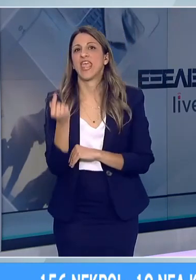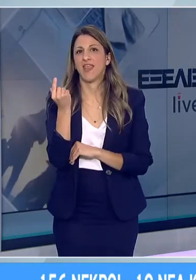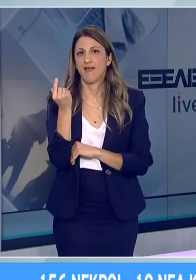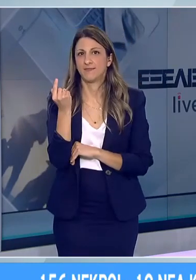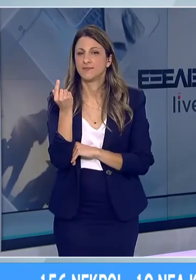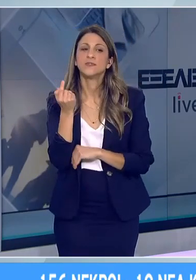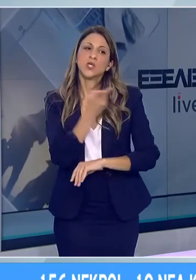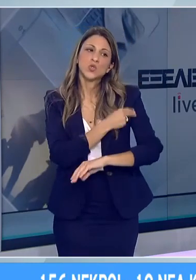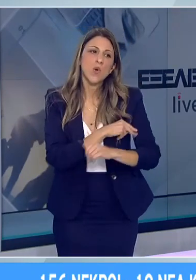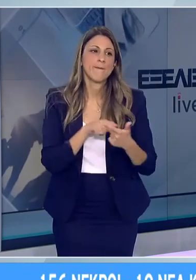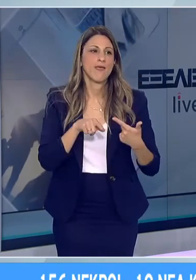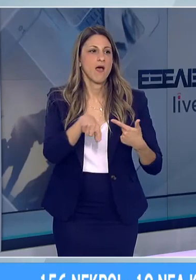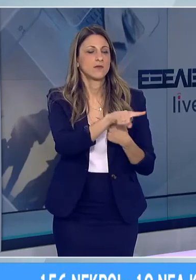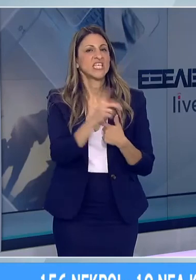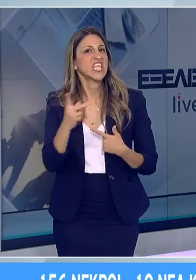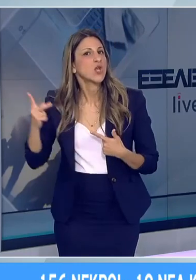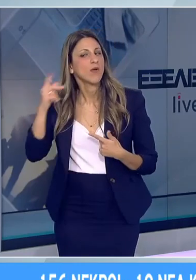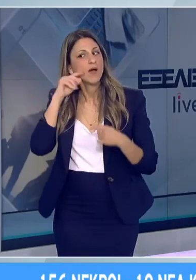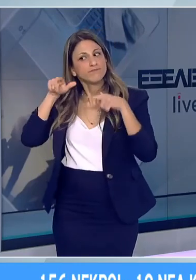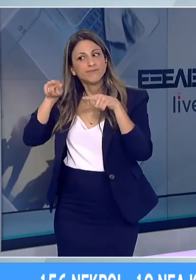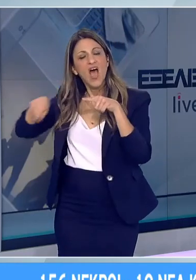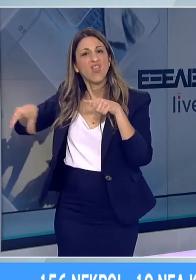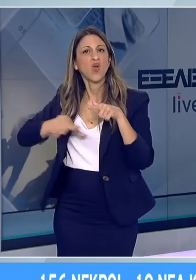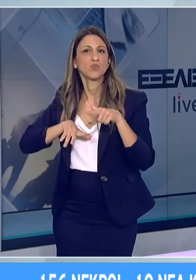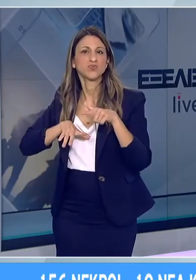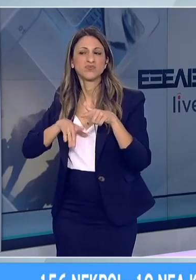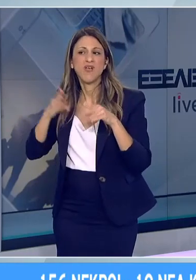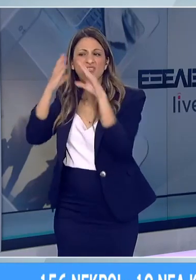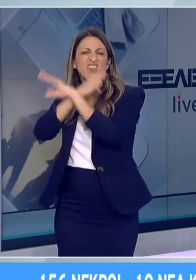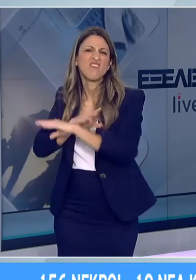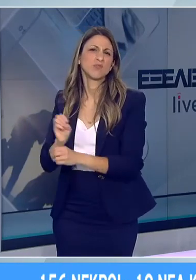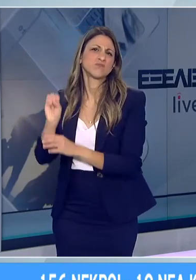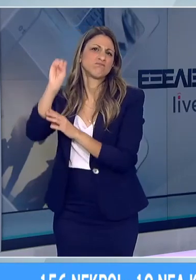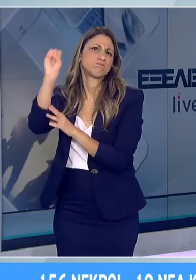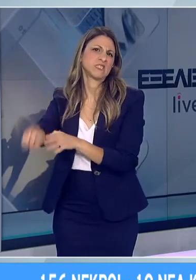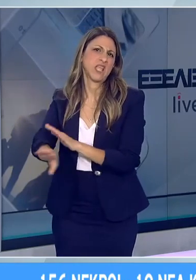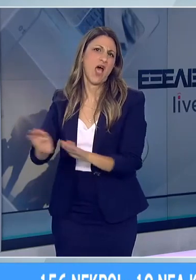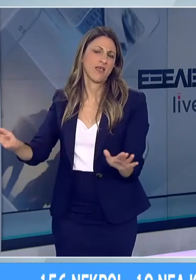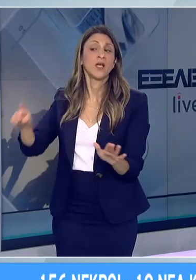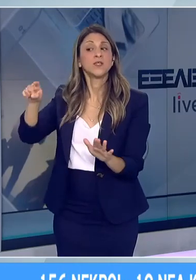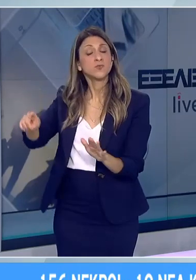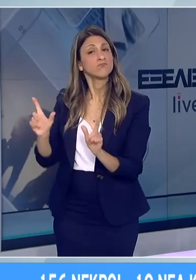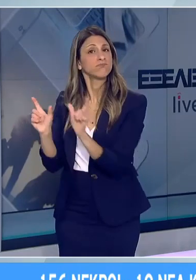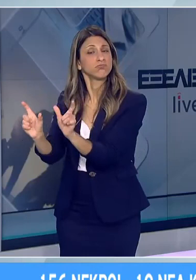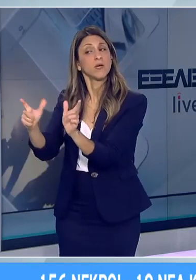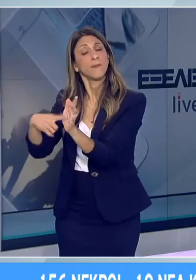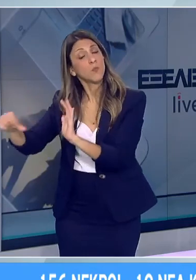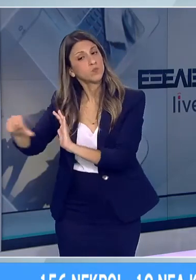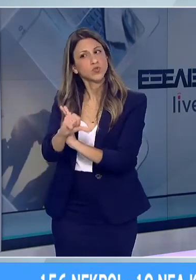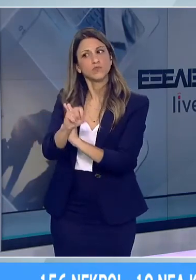σύστημα υγείας και στην κοινωνία μας να προσέξει και αυτούς τους ανθρώπους, οι οποίοι πραγματικά είναι παραπεταμένοι στους δρόμους, και να δώσει την απαραίτητη προσοχή που